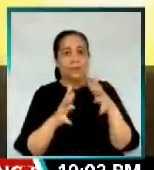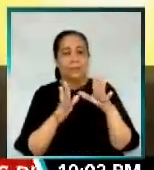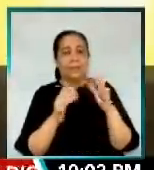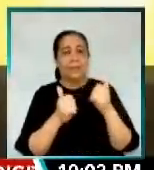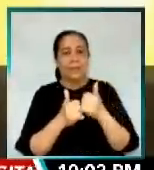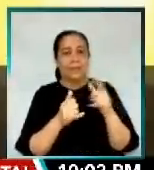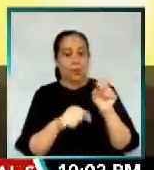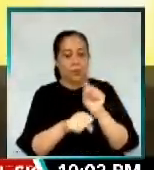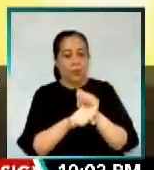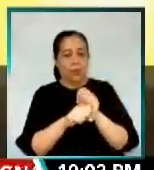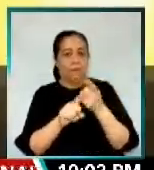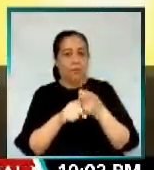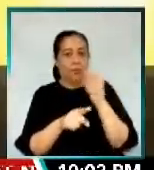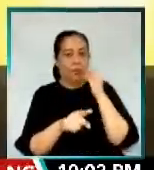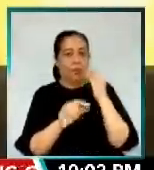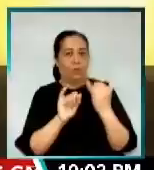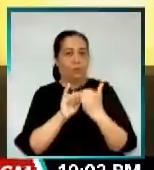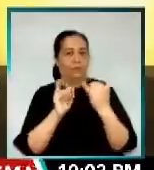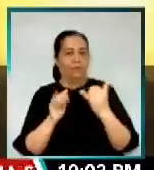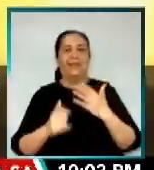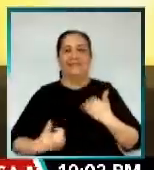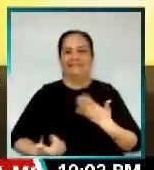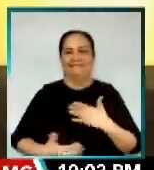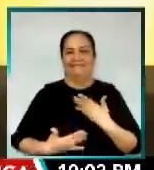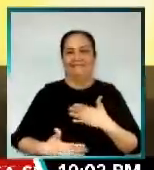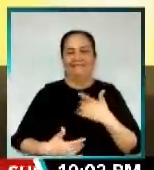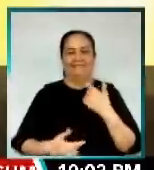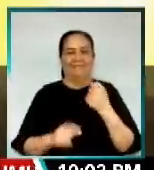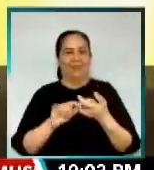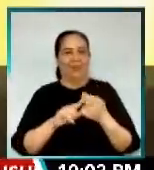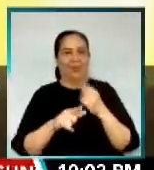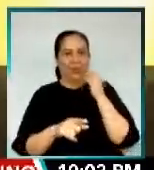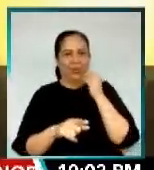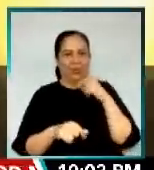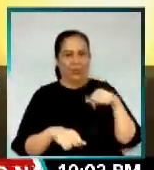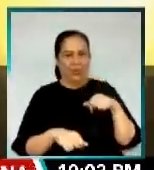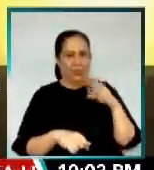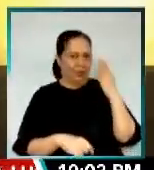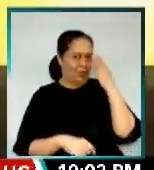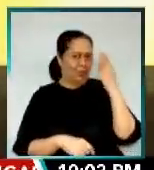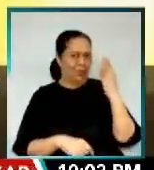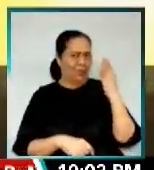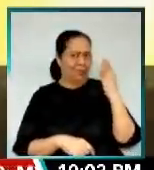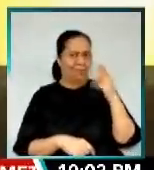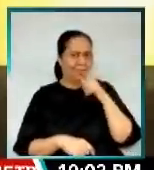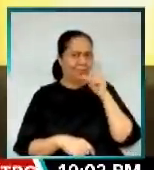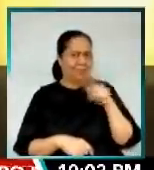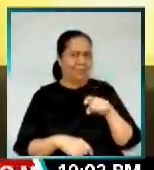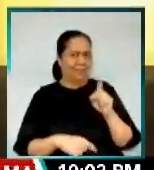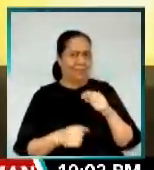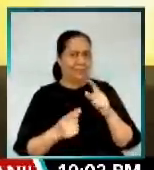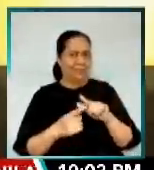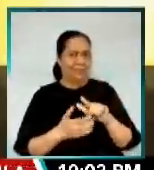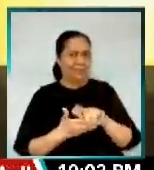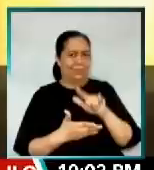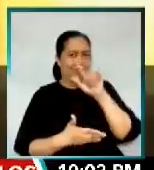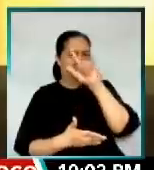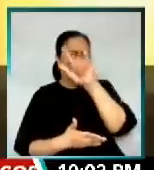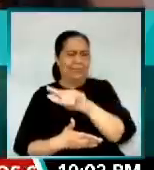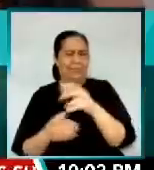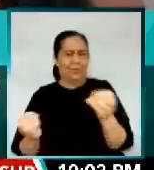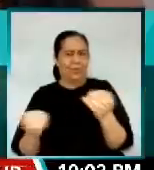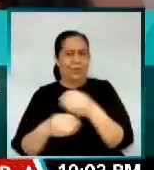work-from-home setup, ikinatutuwa niya dahil mula sa kanilang bahay sa Bulacan, hindi na niya kailangang bumiyahe patungong opisina sa